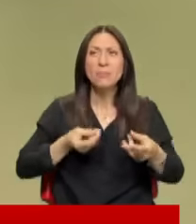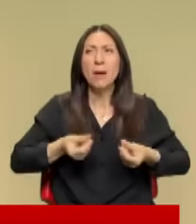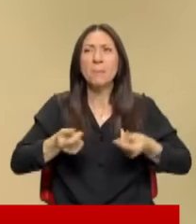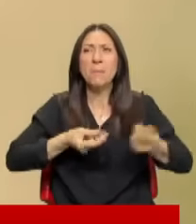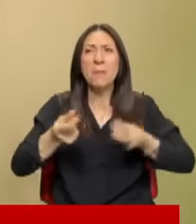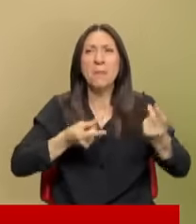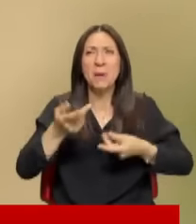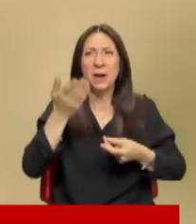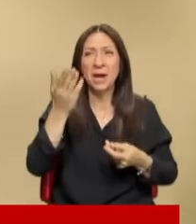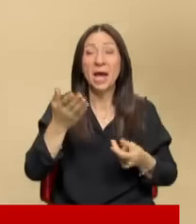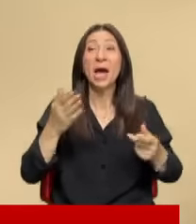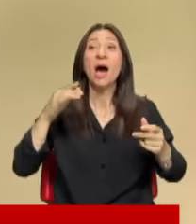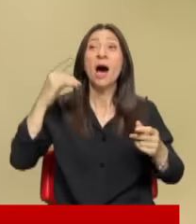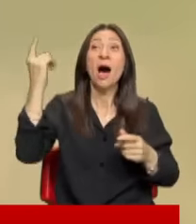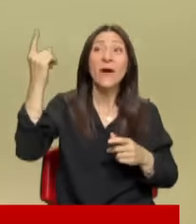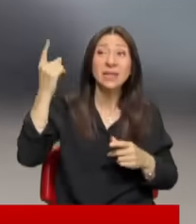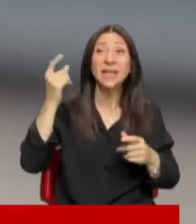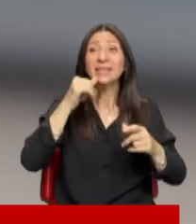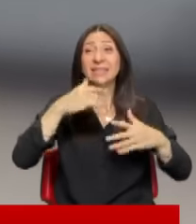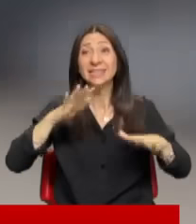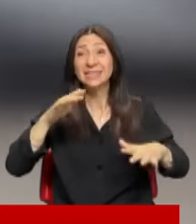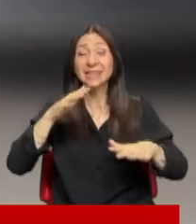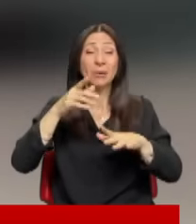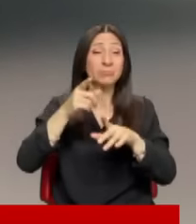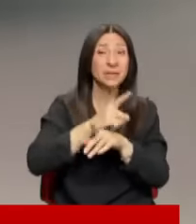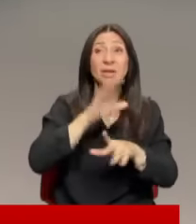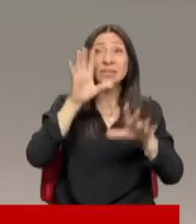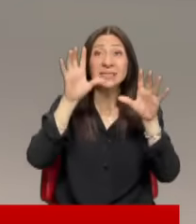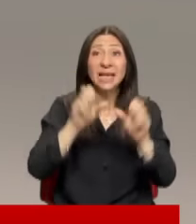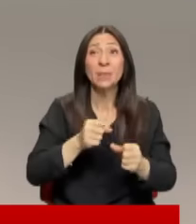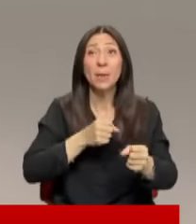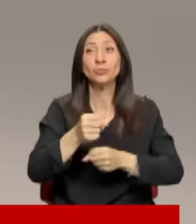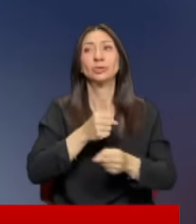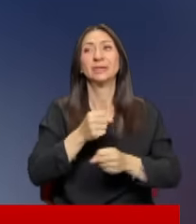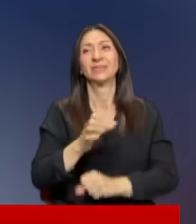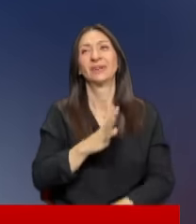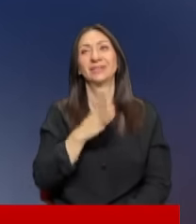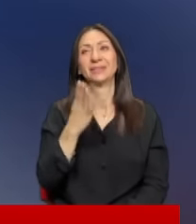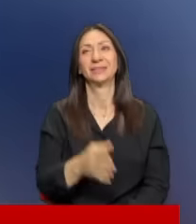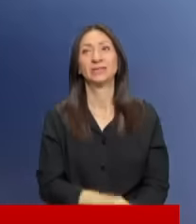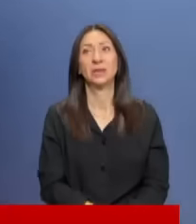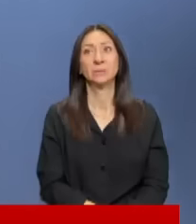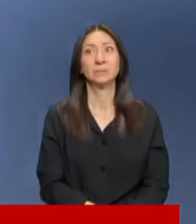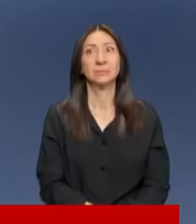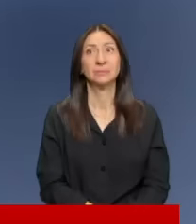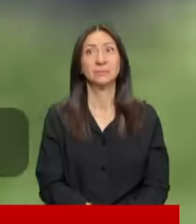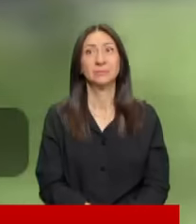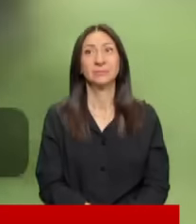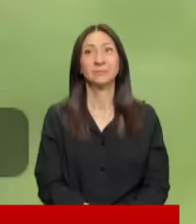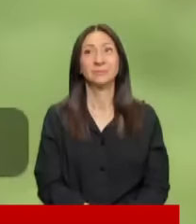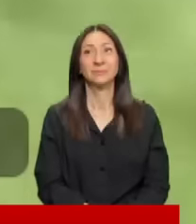bir tarafında. Havada, karada, denizde kaçan kurbanı yakalama mücadelesi vardı.